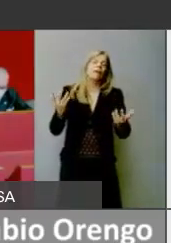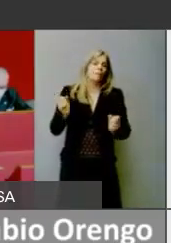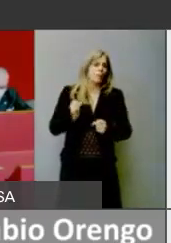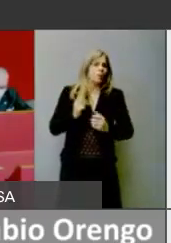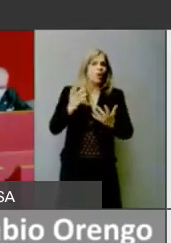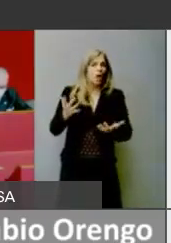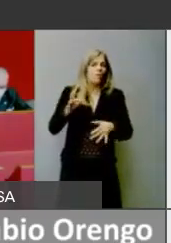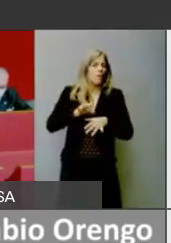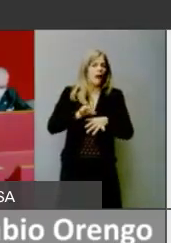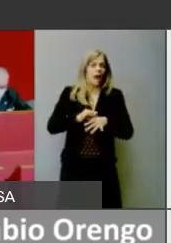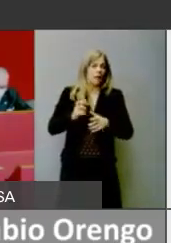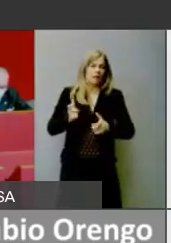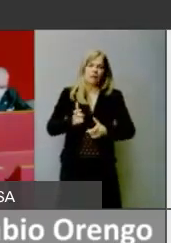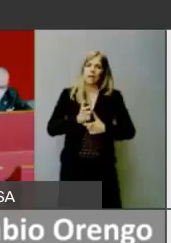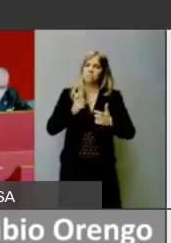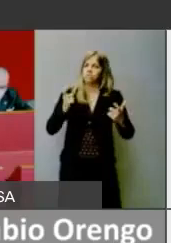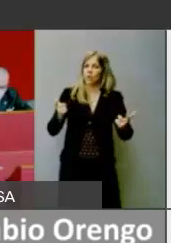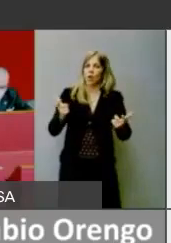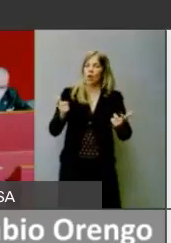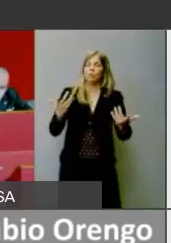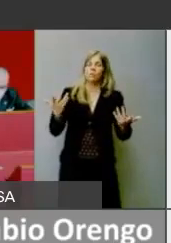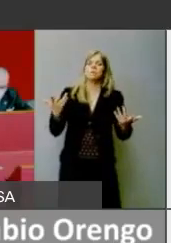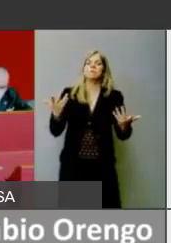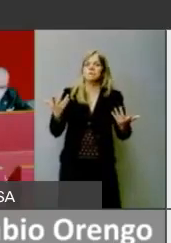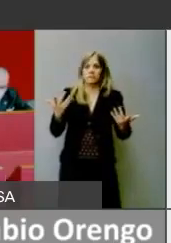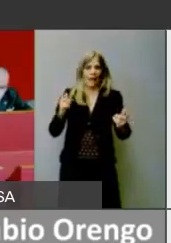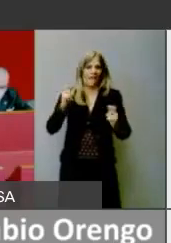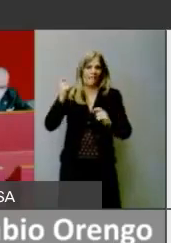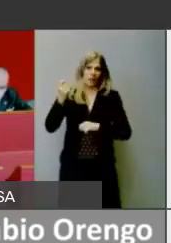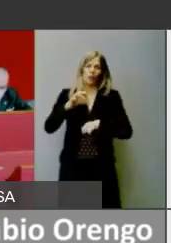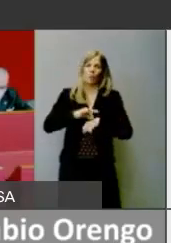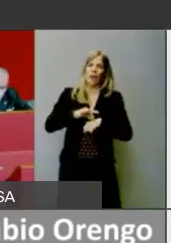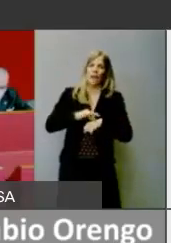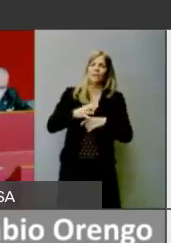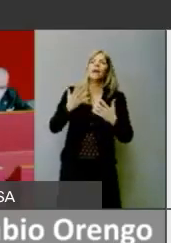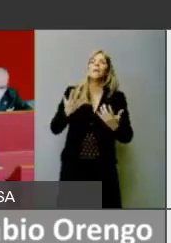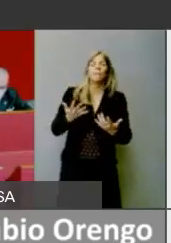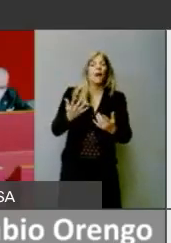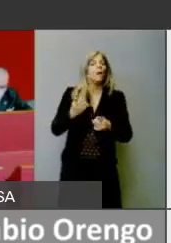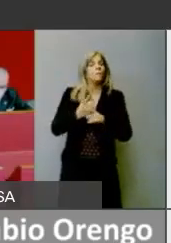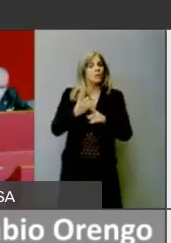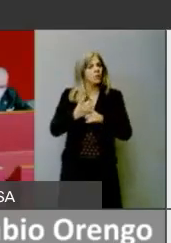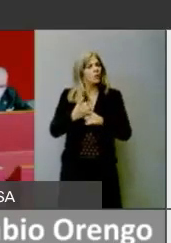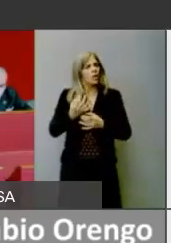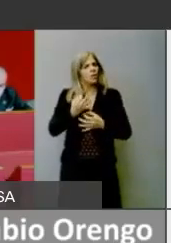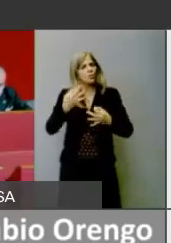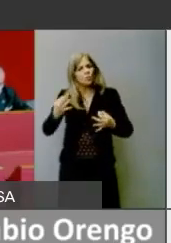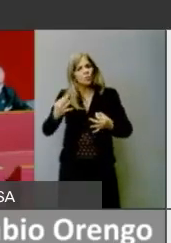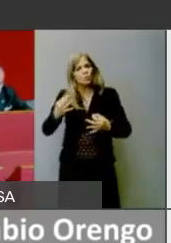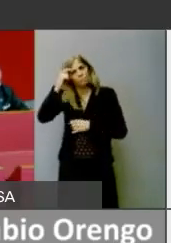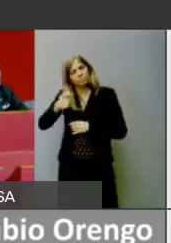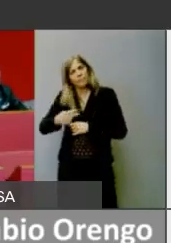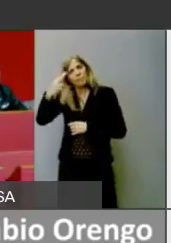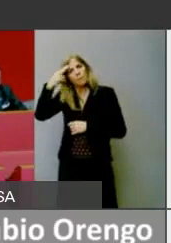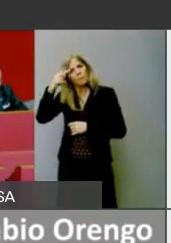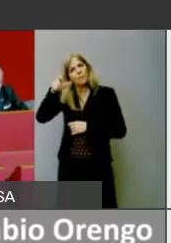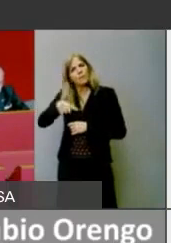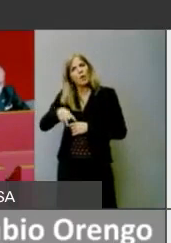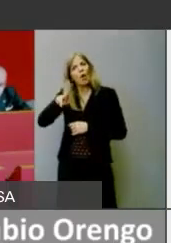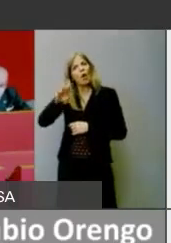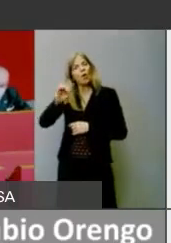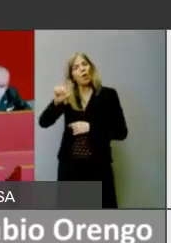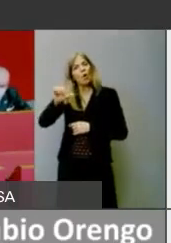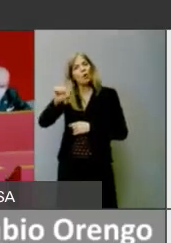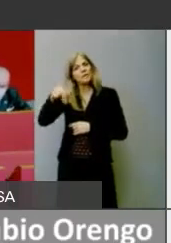sopravvento. Però è giusto e sacrosanto ricordare Rosanna, perché è stata un po' il primo esempio di